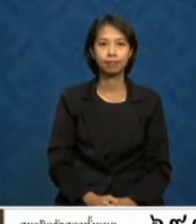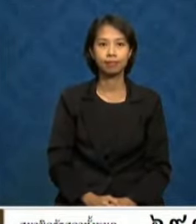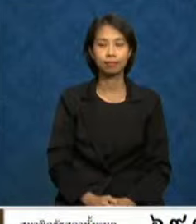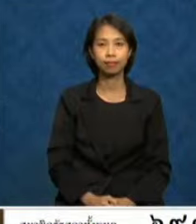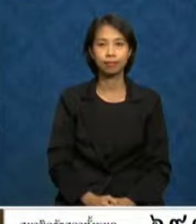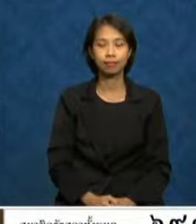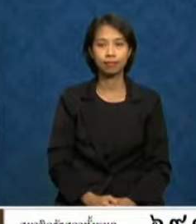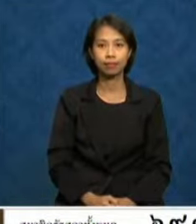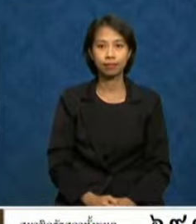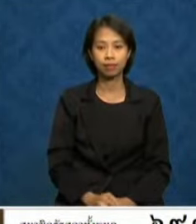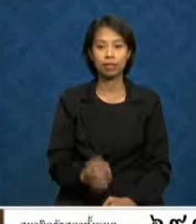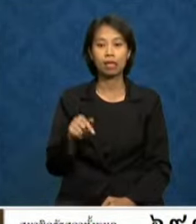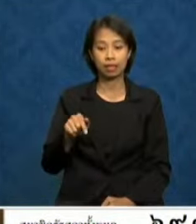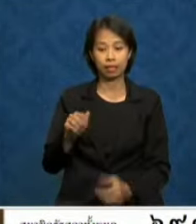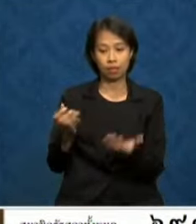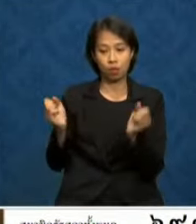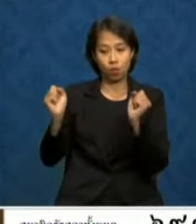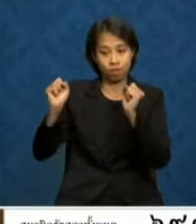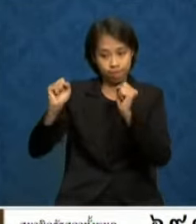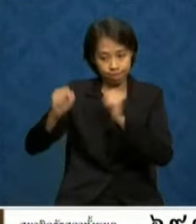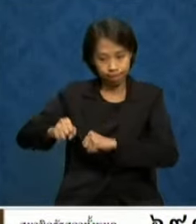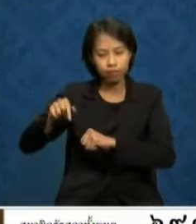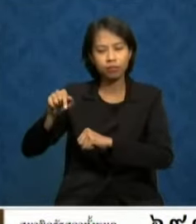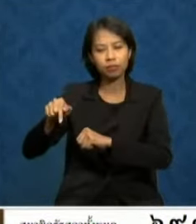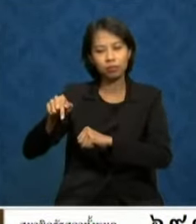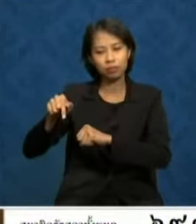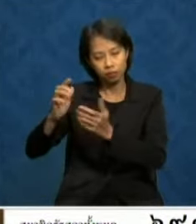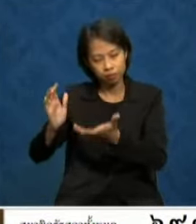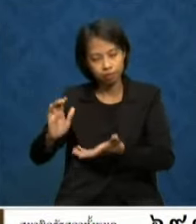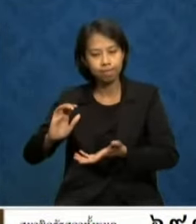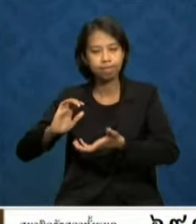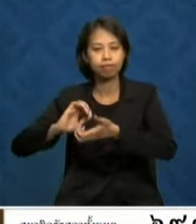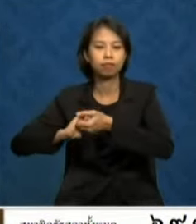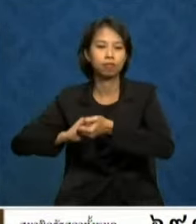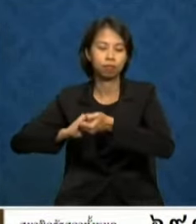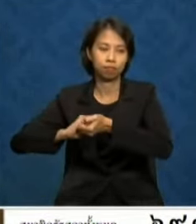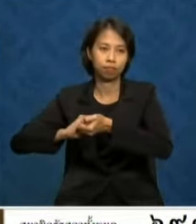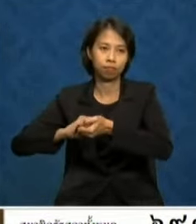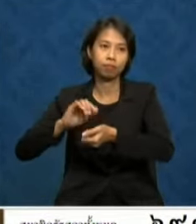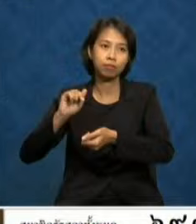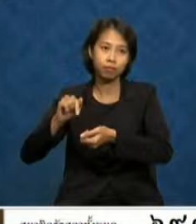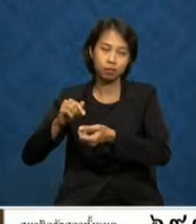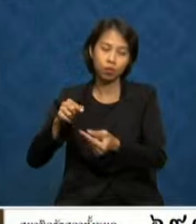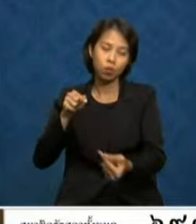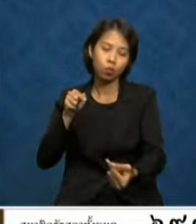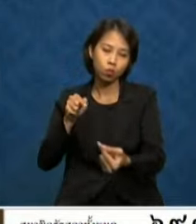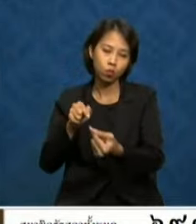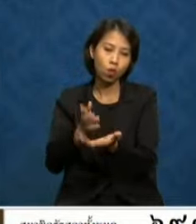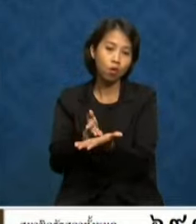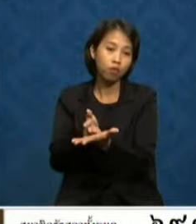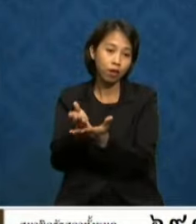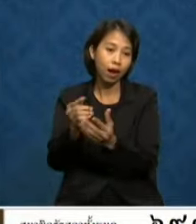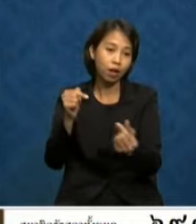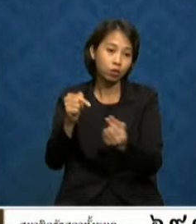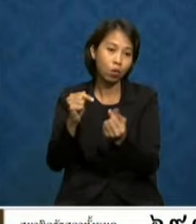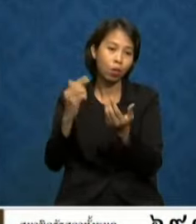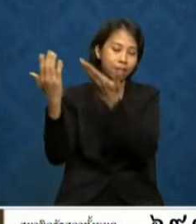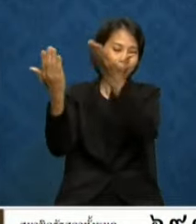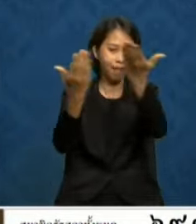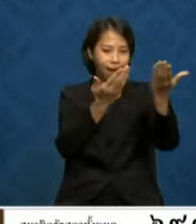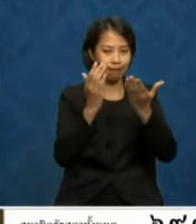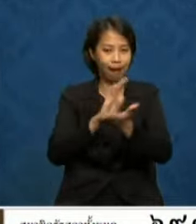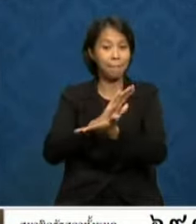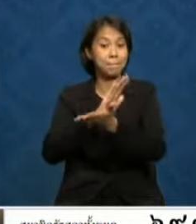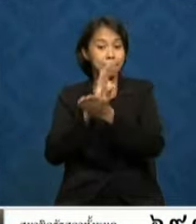ที่ในความตกลงอันนี้เนี่ยนะครับเราจะเน้นความร่วมมือที่จะรับมือกับภัยการเปลี่ยนแปลงสภาพภูมิอากา